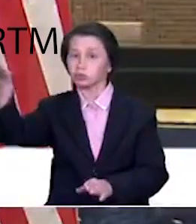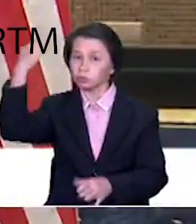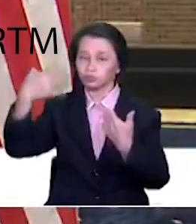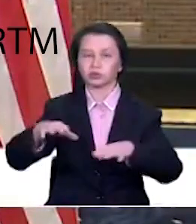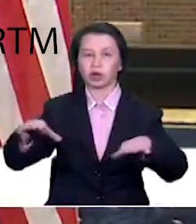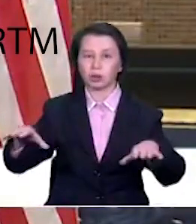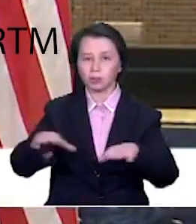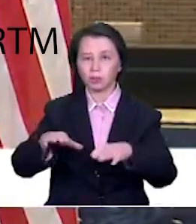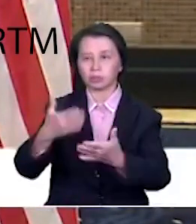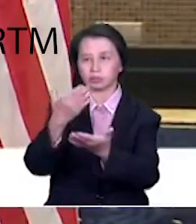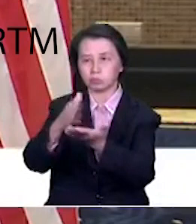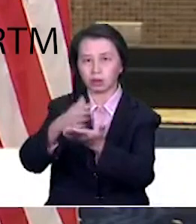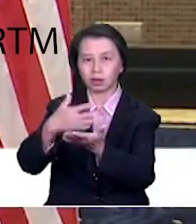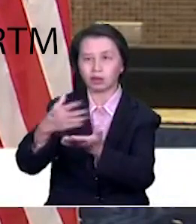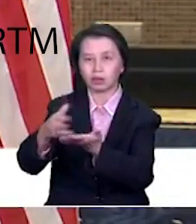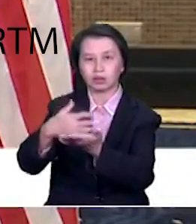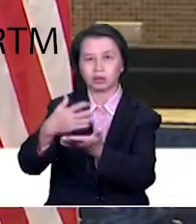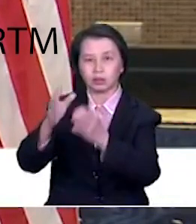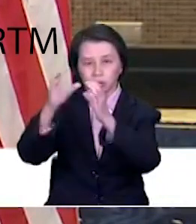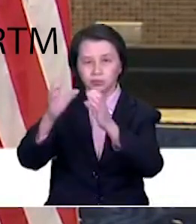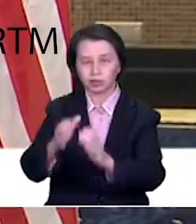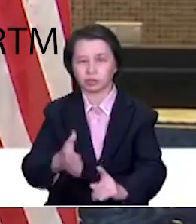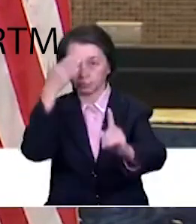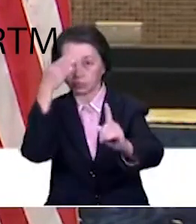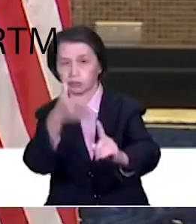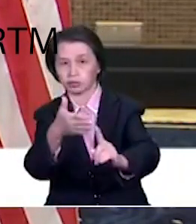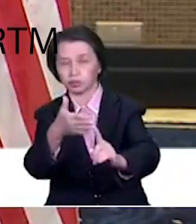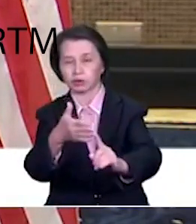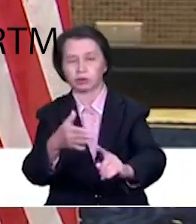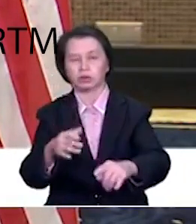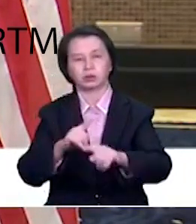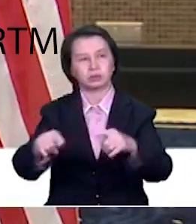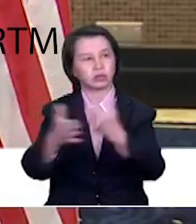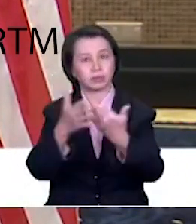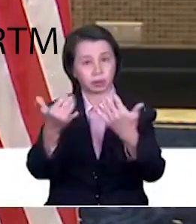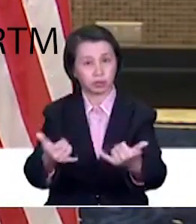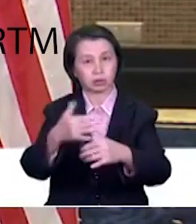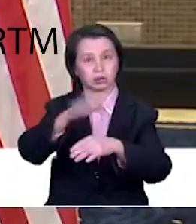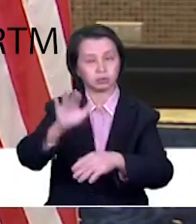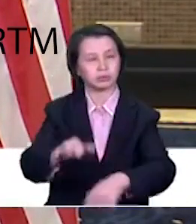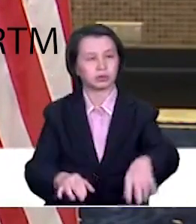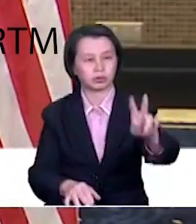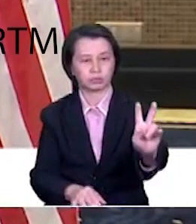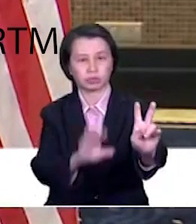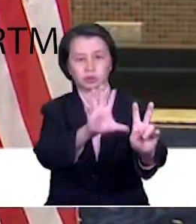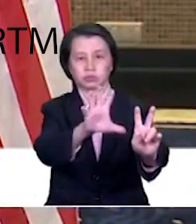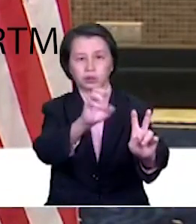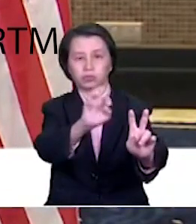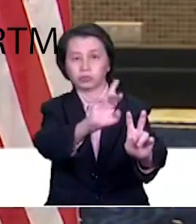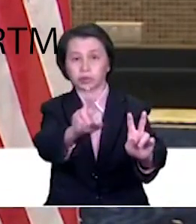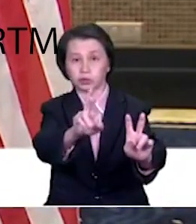melaksanakan inisiatif baran balik pinjaman secara bersasar. Setakat ini, lebih daripada